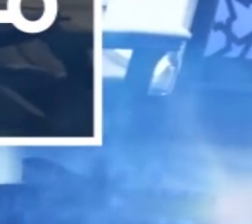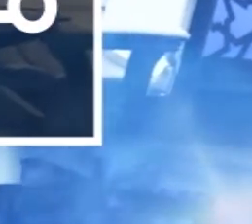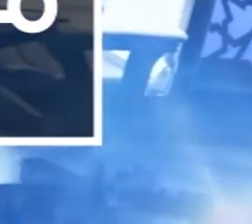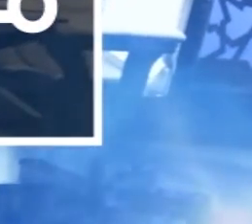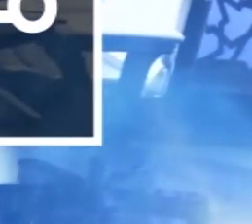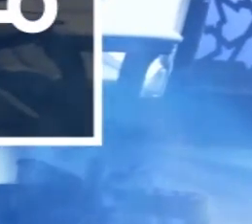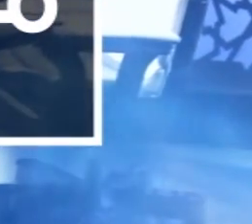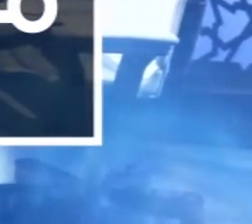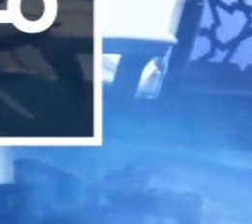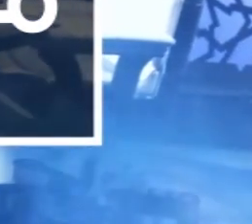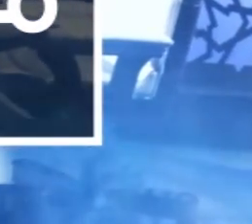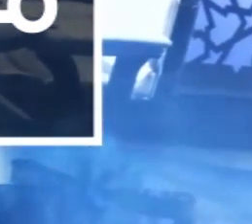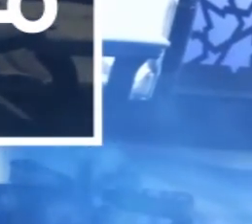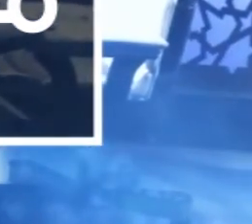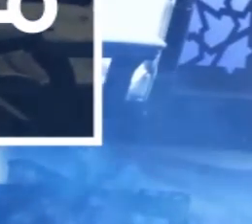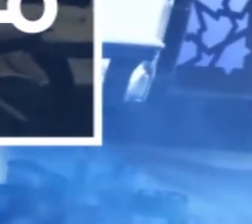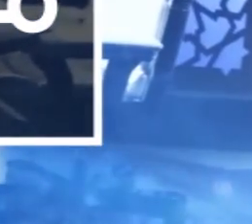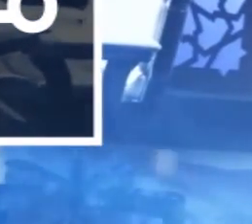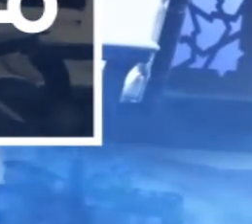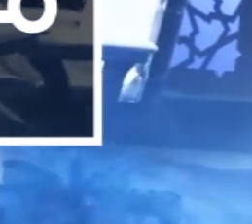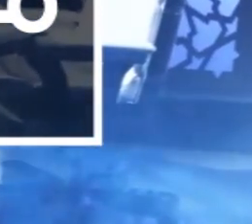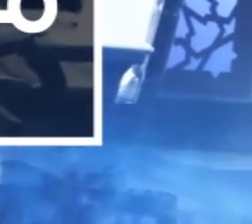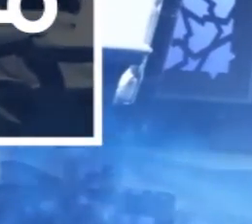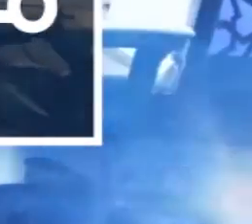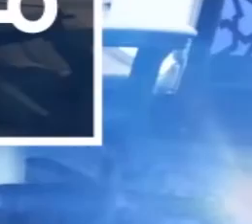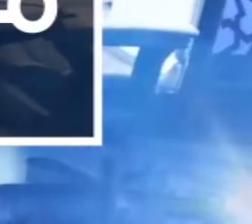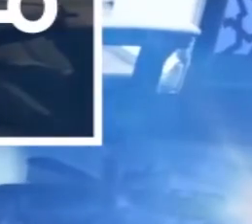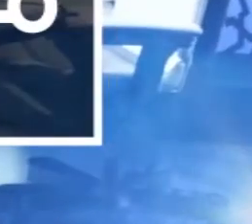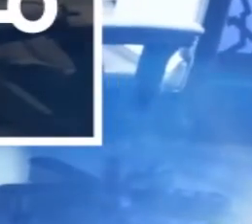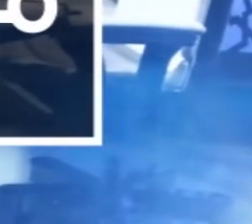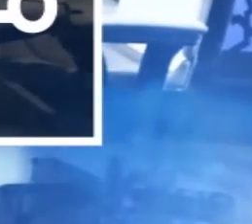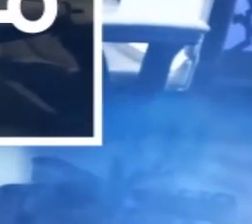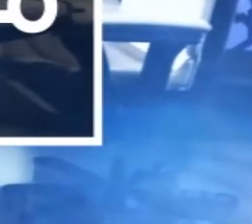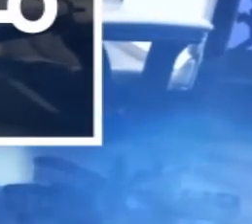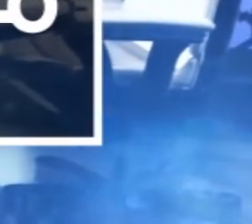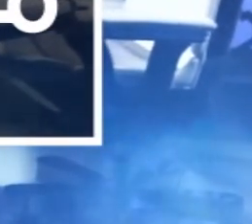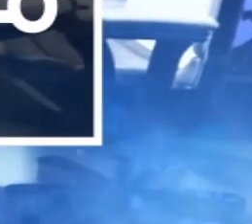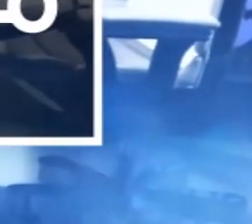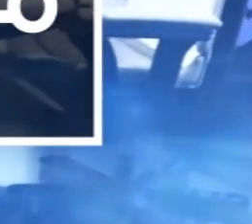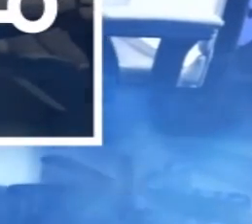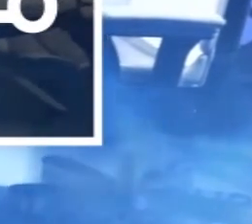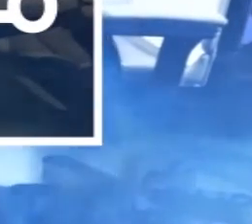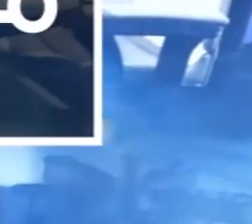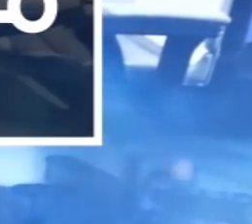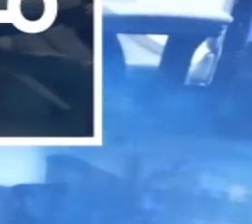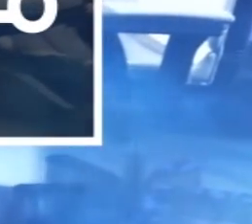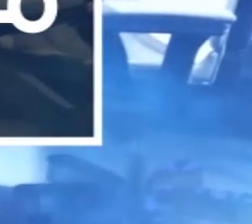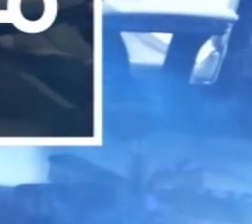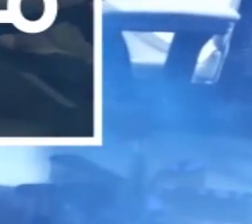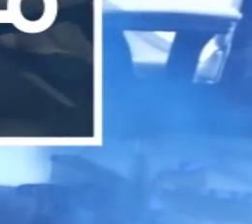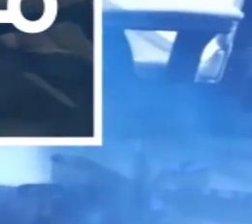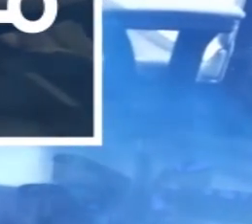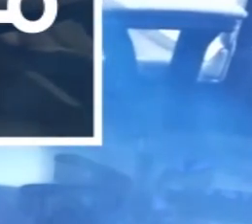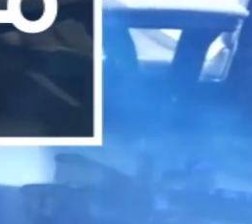قرى ودورا. نشاورهم ونأخذ من ضياهم إخاء،